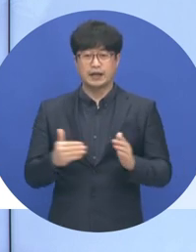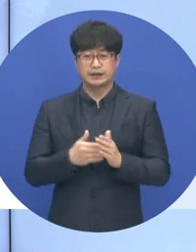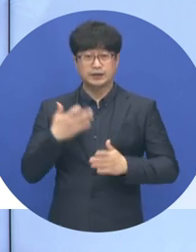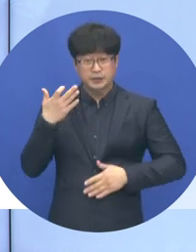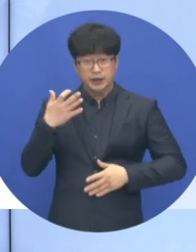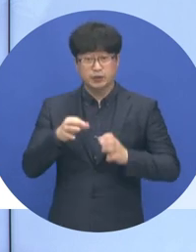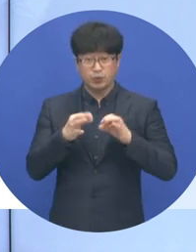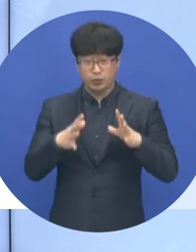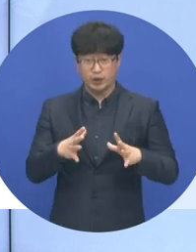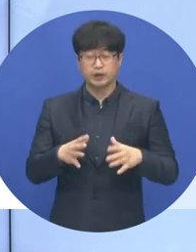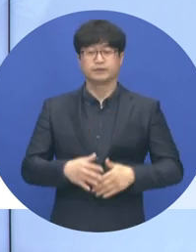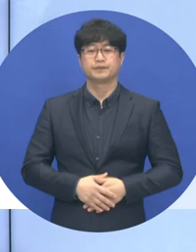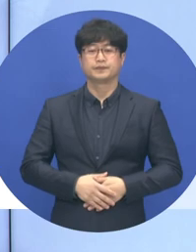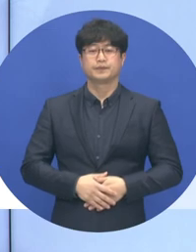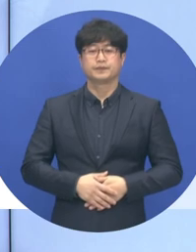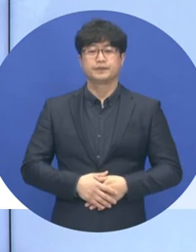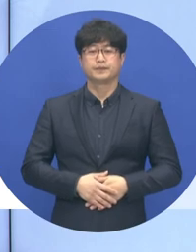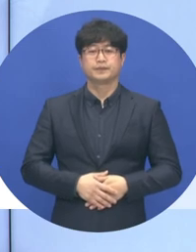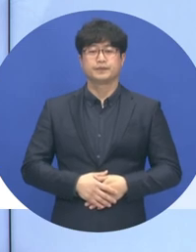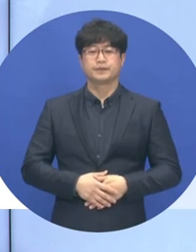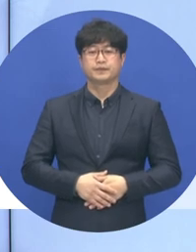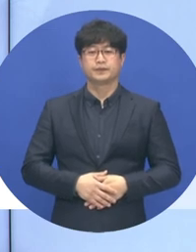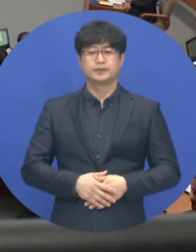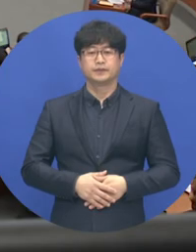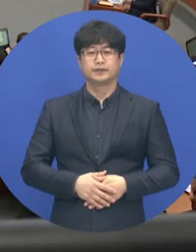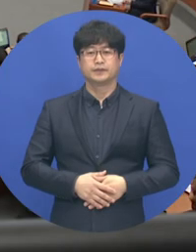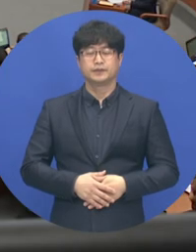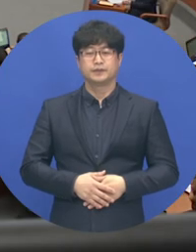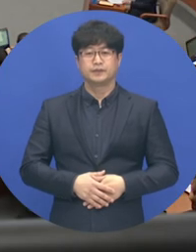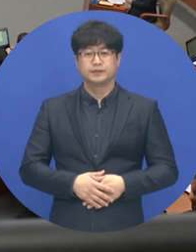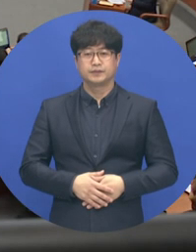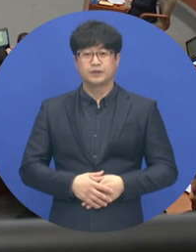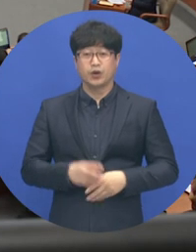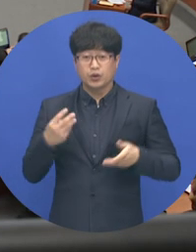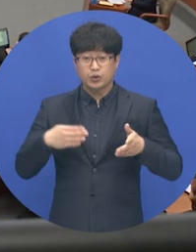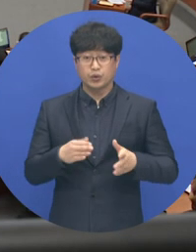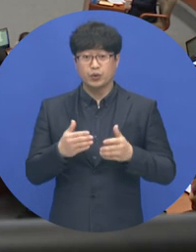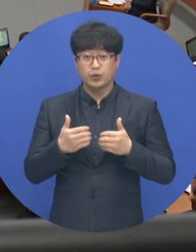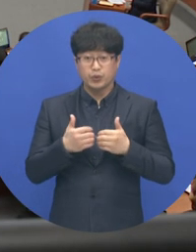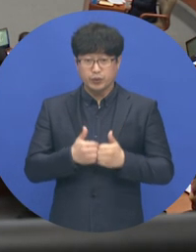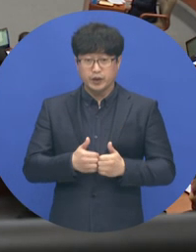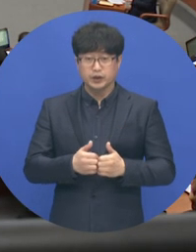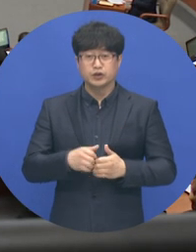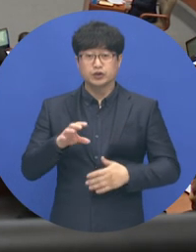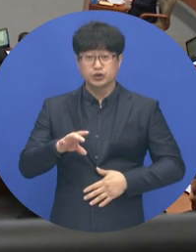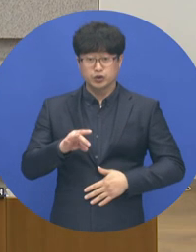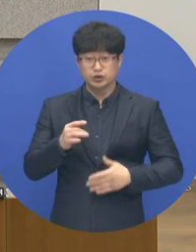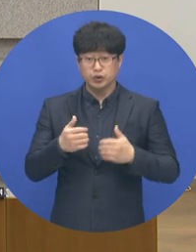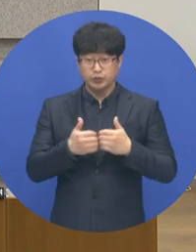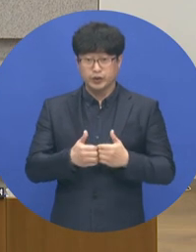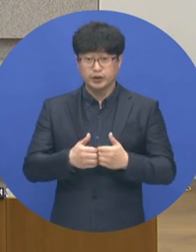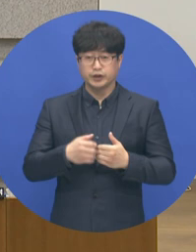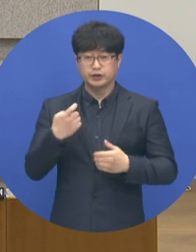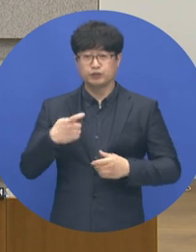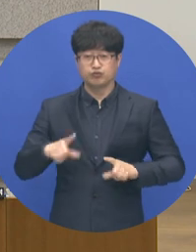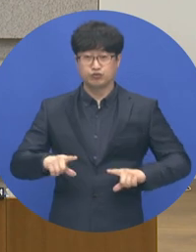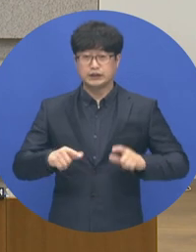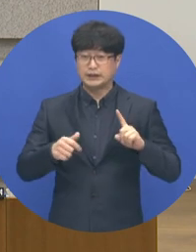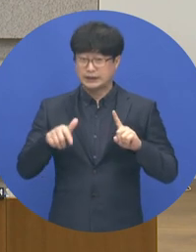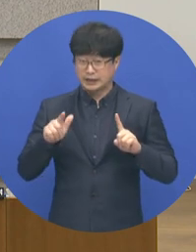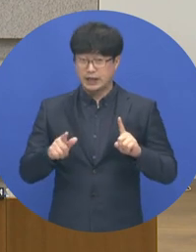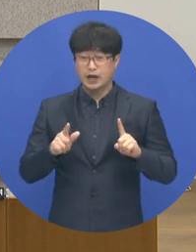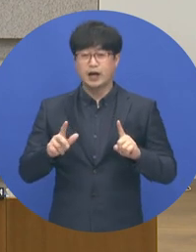예정입니다 이슬비 기자가 했습니다 경기도 이회 올해 첫 임시회 16일 1차